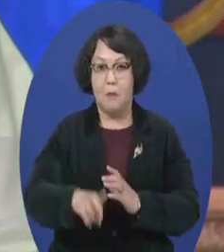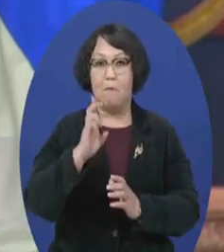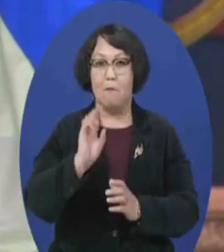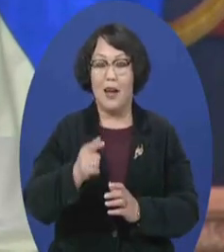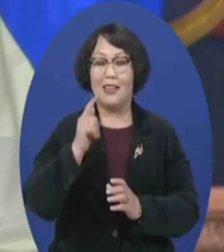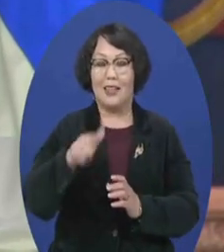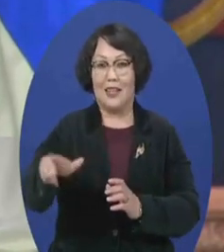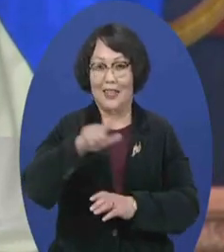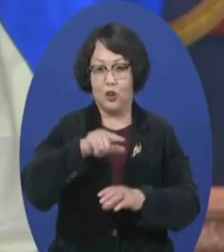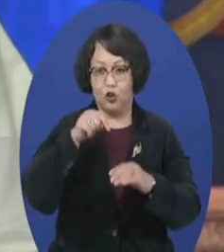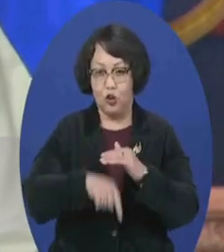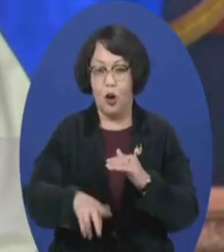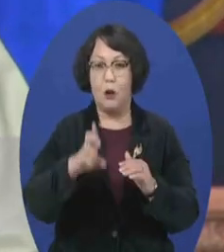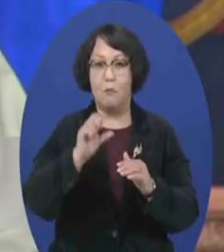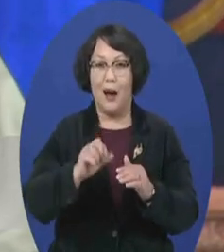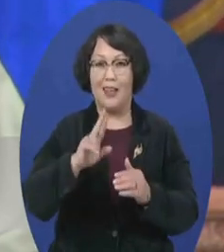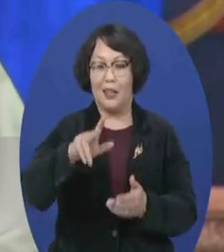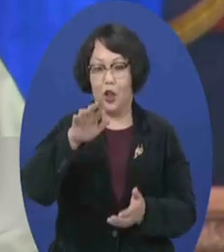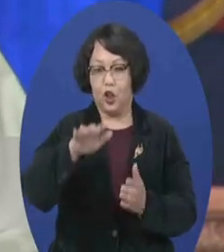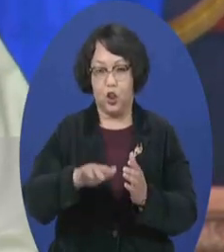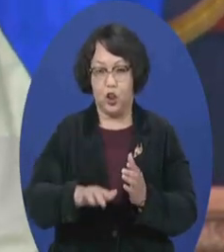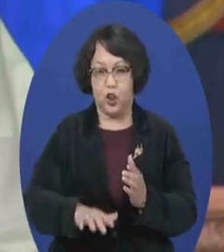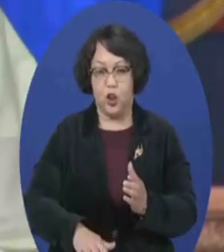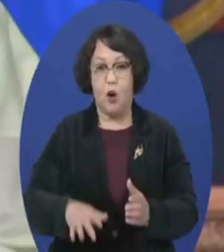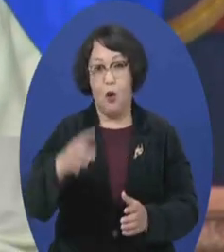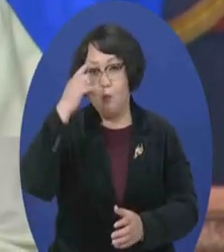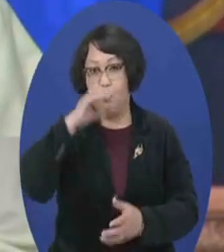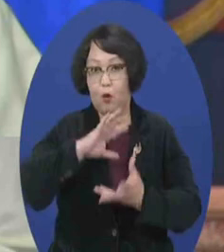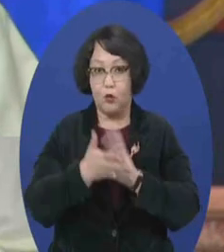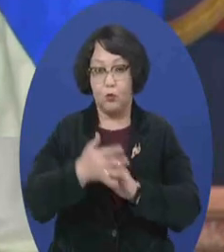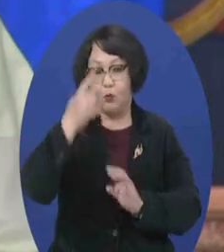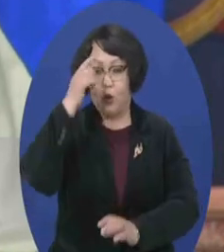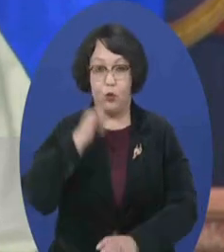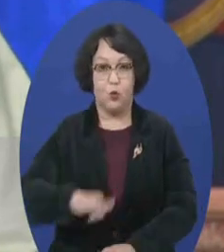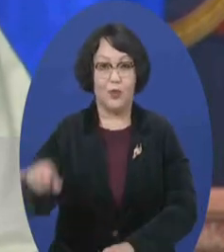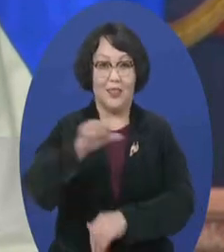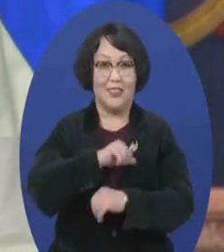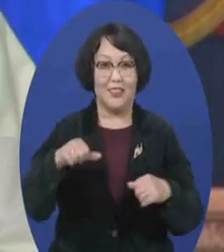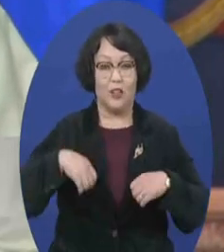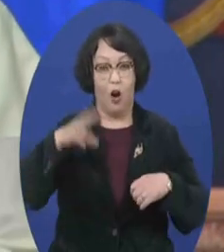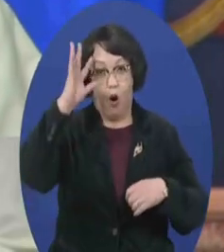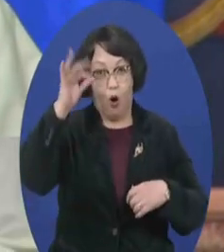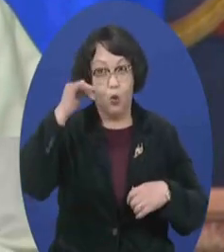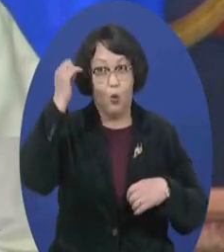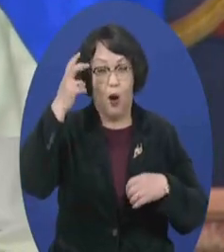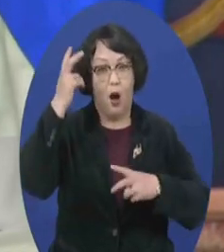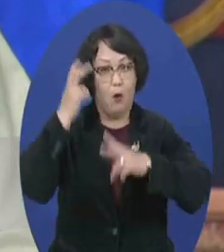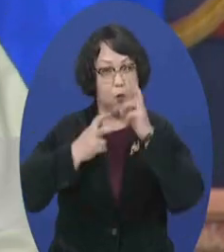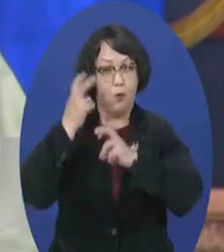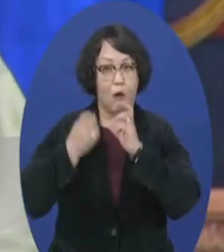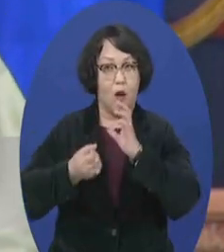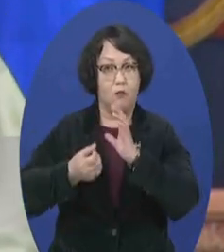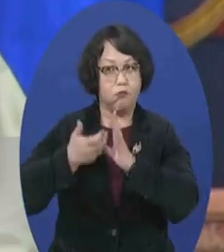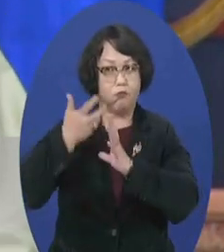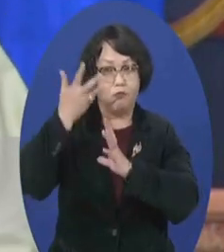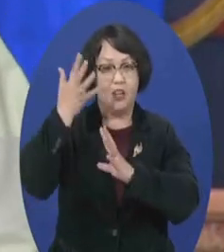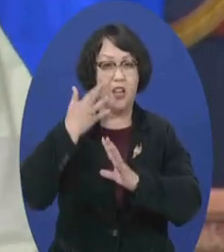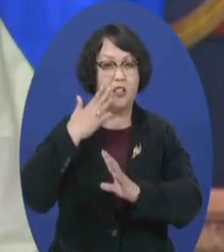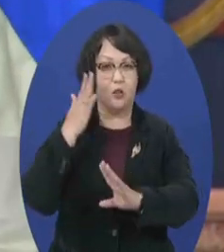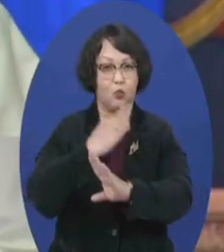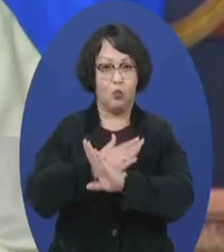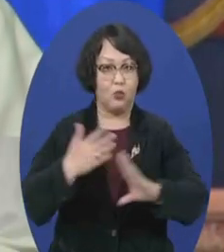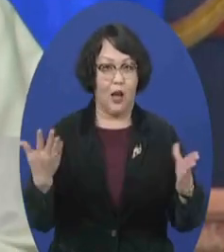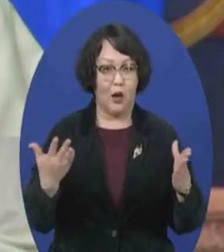дундардаг баялаг. Харин манай ард түмний оюун санааны баялаг бол ундардаг баялаг гэдгийг бид ямагт санаж байх